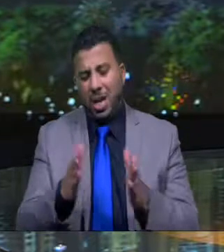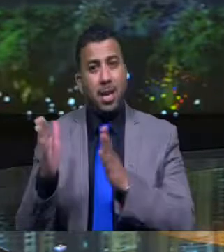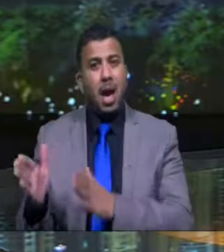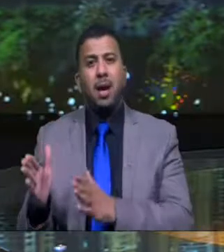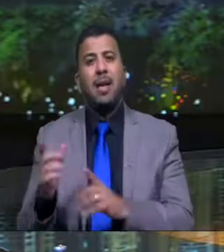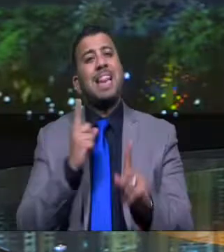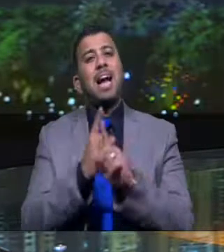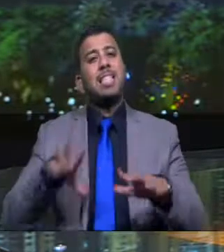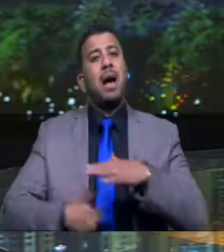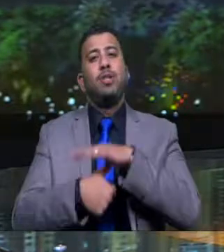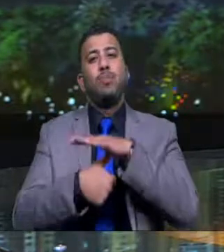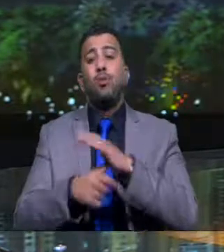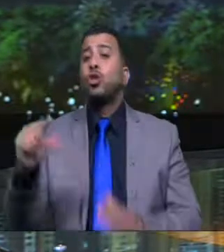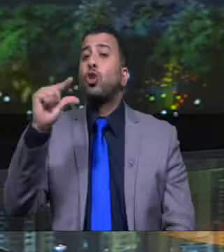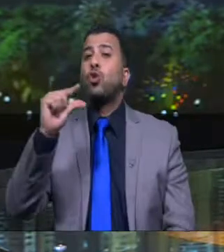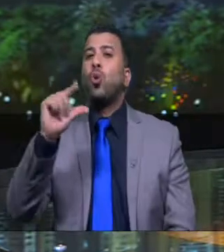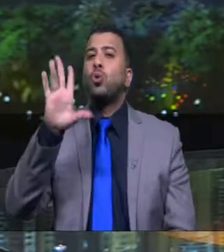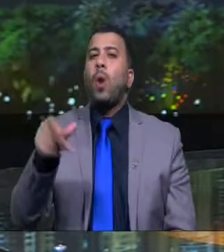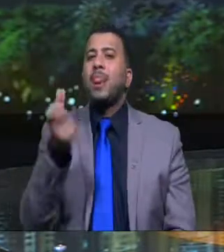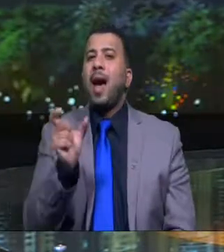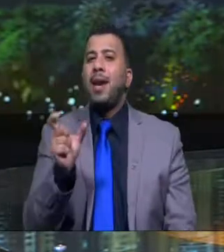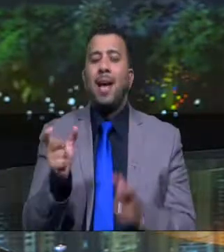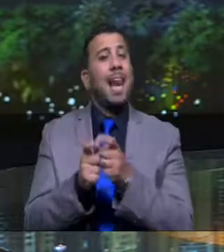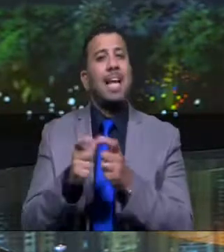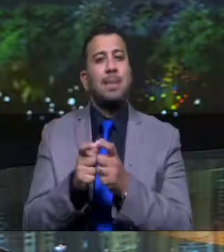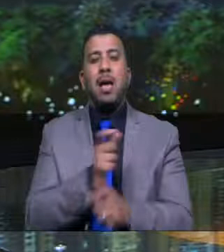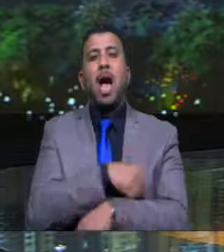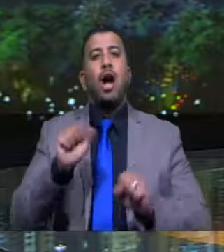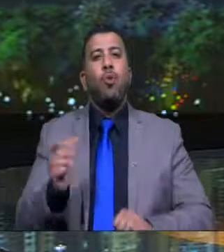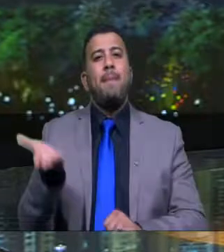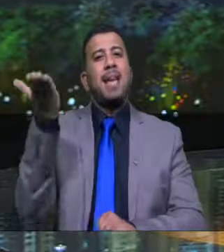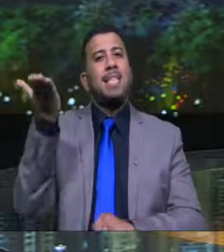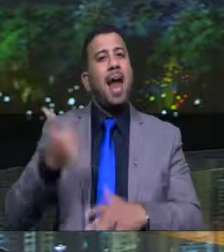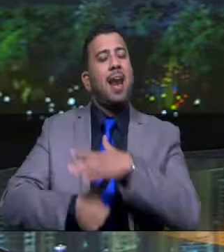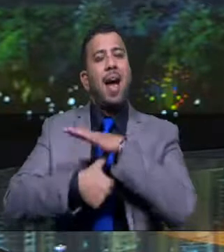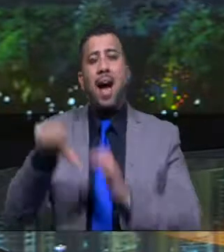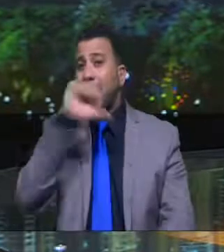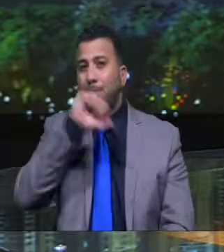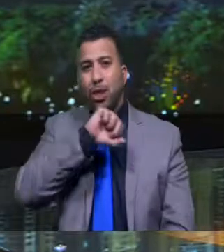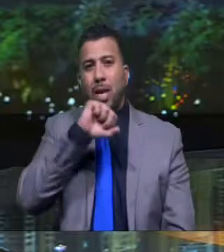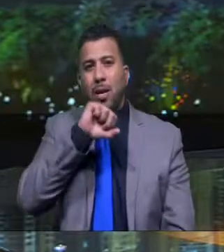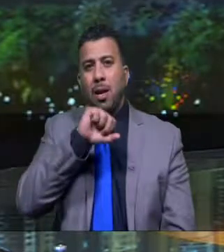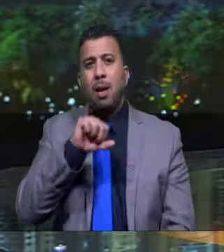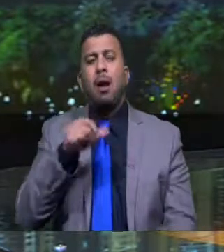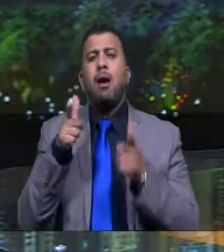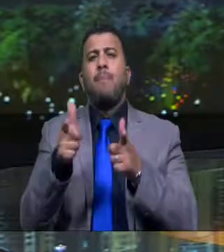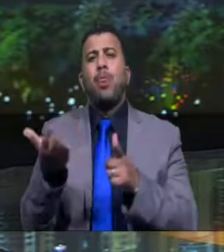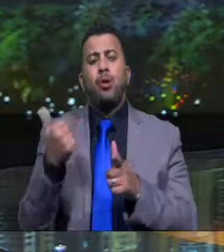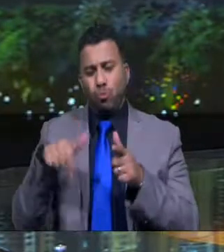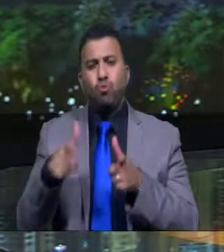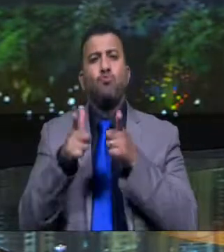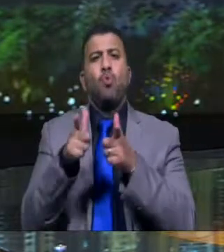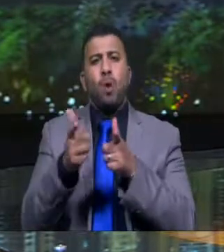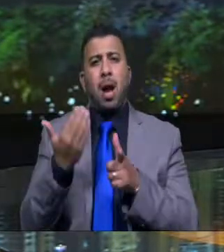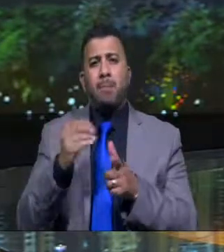في شأن آخر، التقى صاحب السمو الشيخ الدكتور سلطان بن محمد القاسمية عضو المجلس الأعلى حاكم الشارقة قبل ظهر